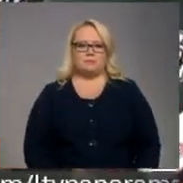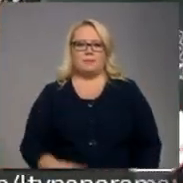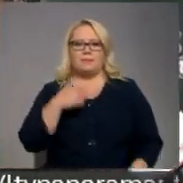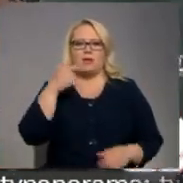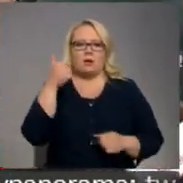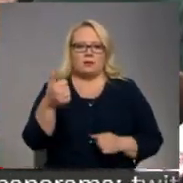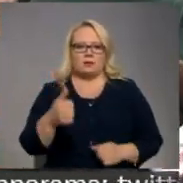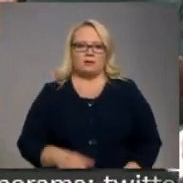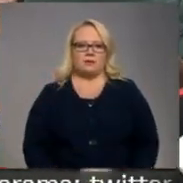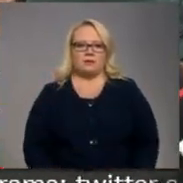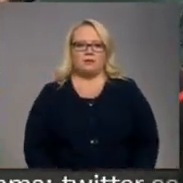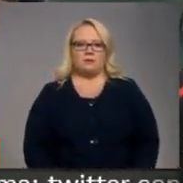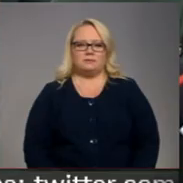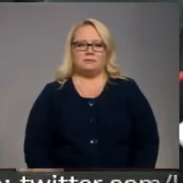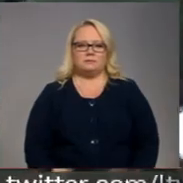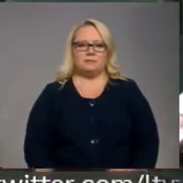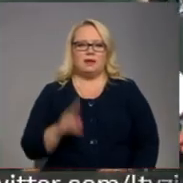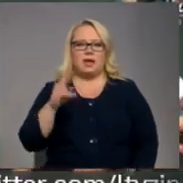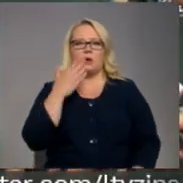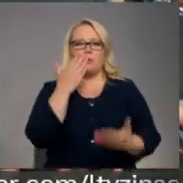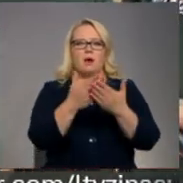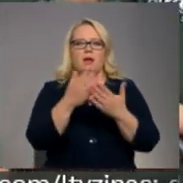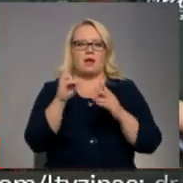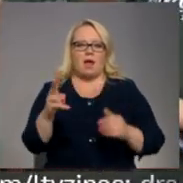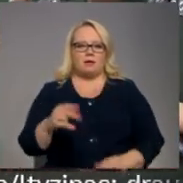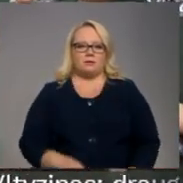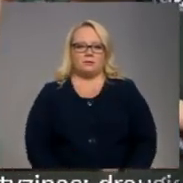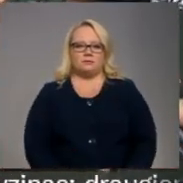Ļoti labi! Kā jūs rādiet katrs?